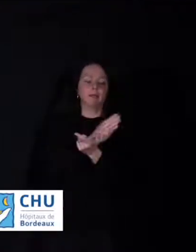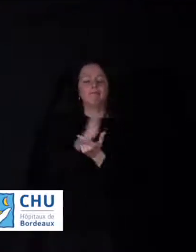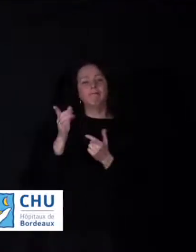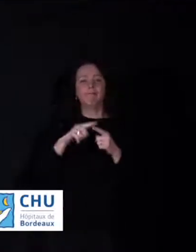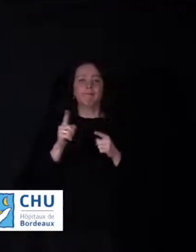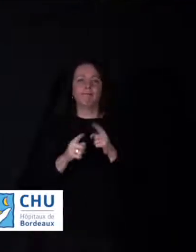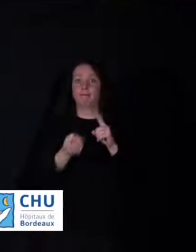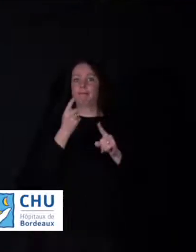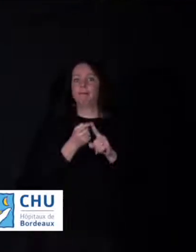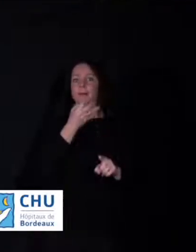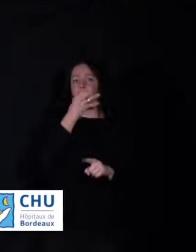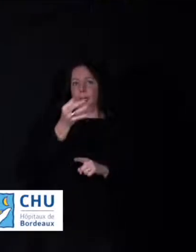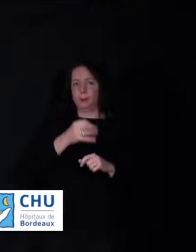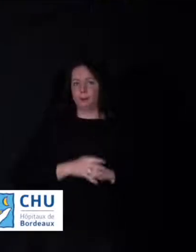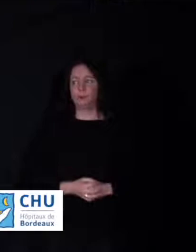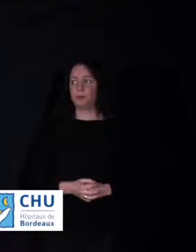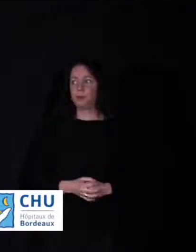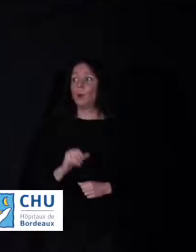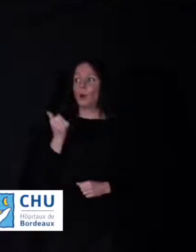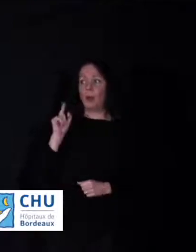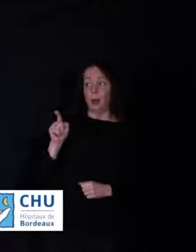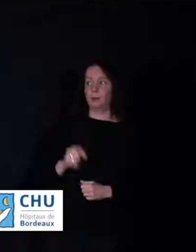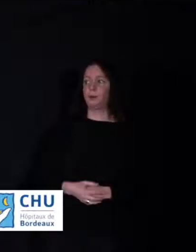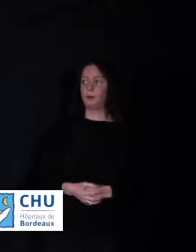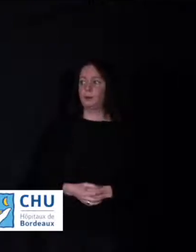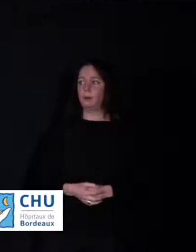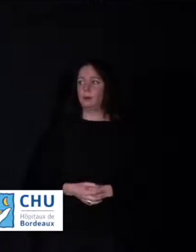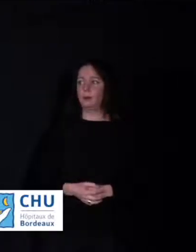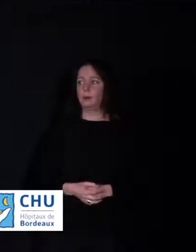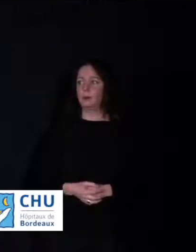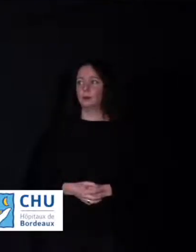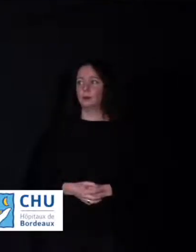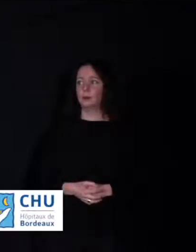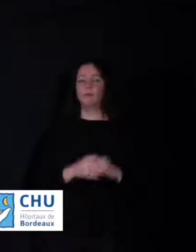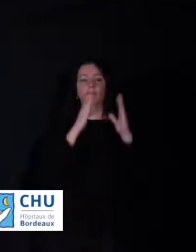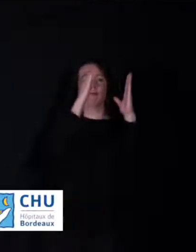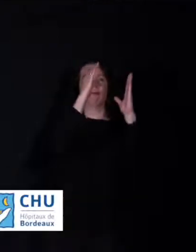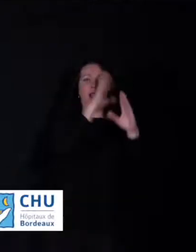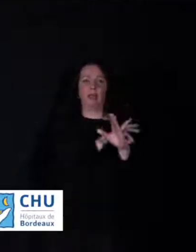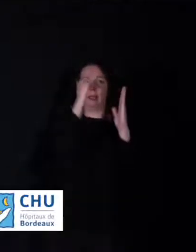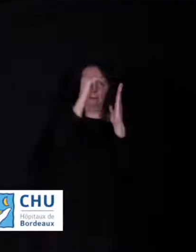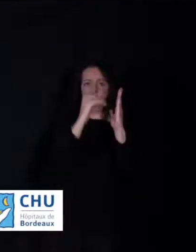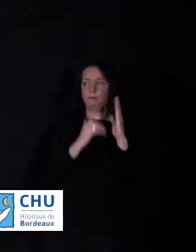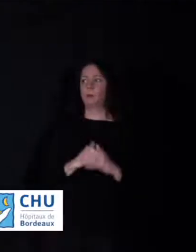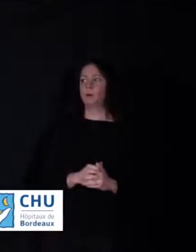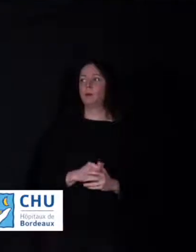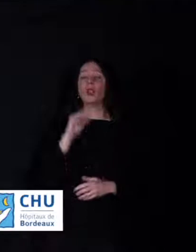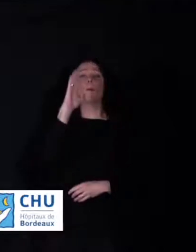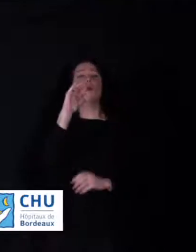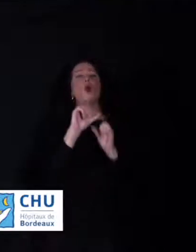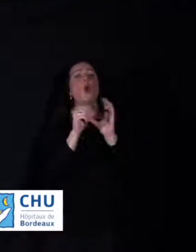importants. Le premier, c'est ici, donc les vaccins sont listés. En bleu, les fameux 11 vaccins